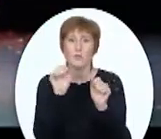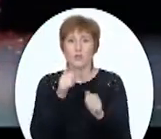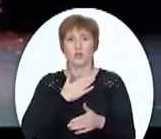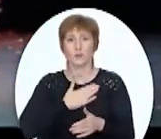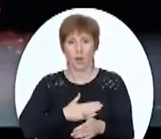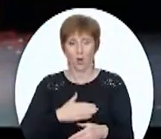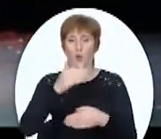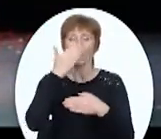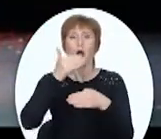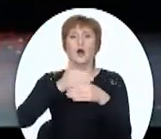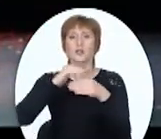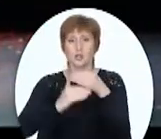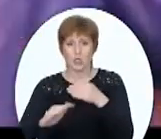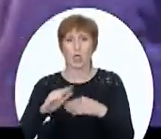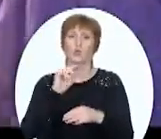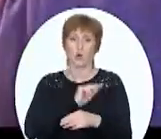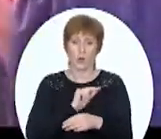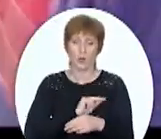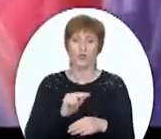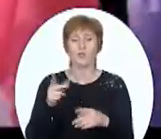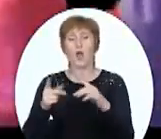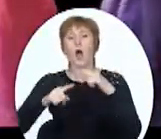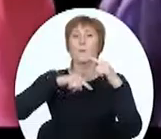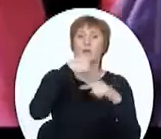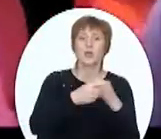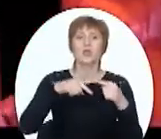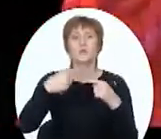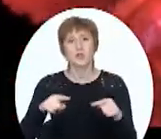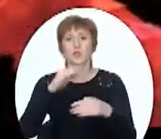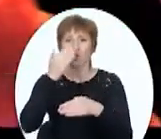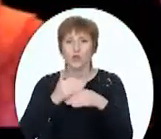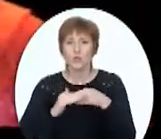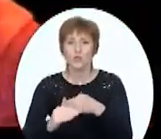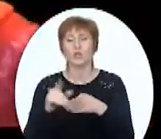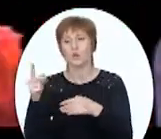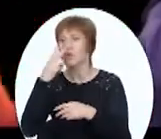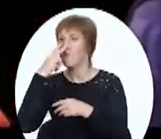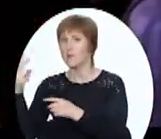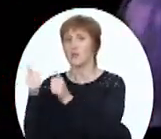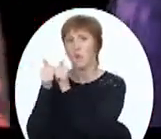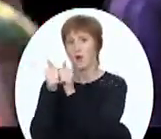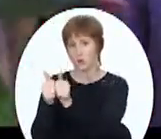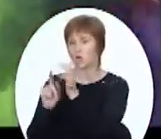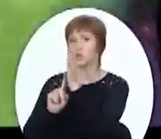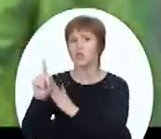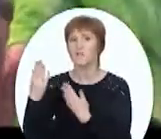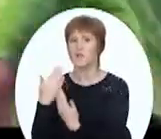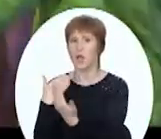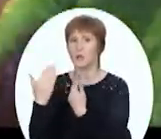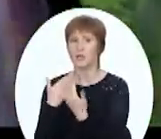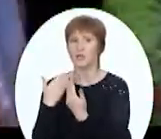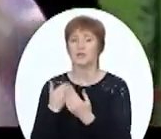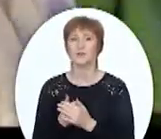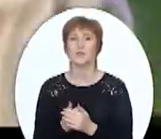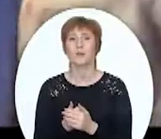может провести сцену, отработать ее, да, перейти в следующую сцену. Она видит партнера, она начинает с ним